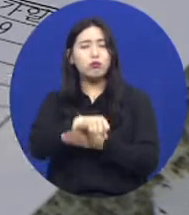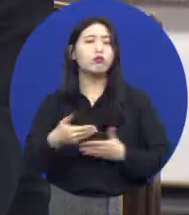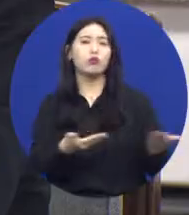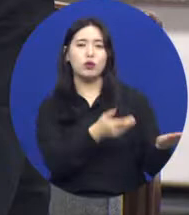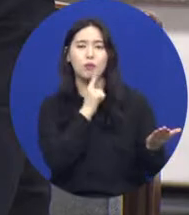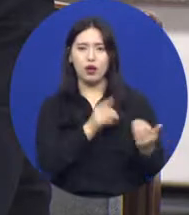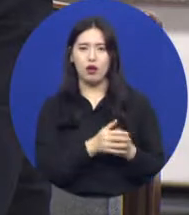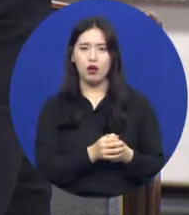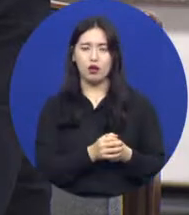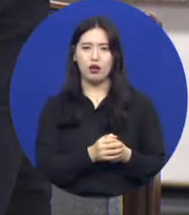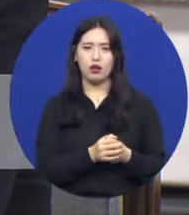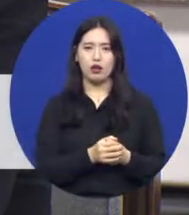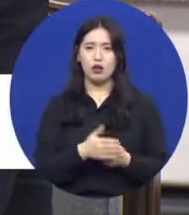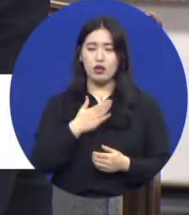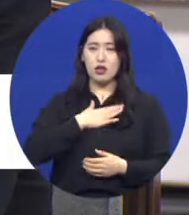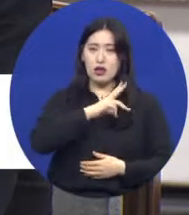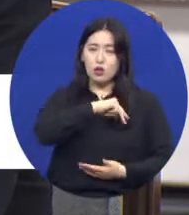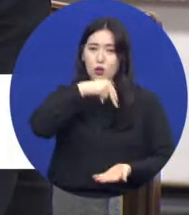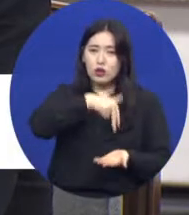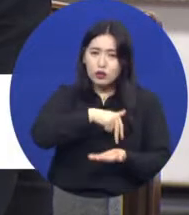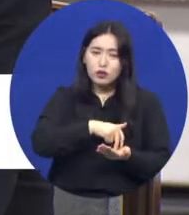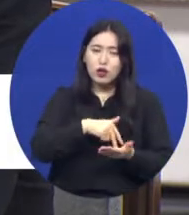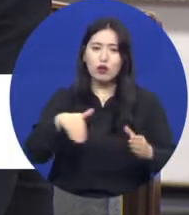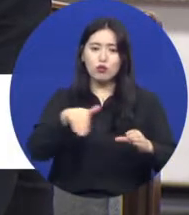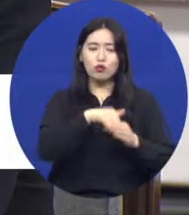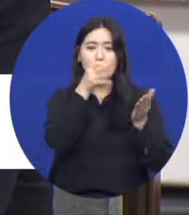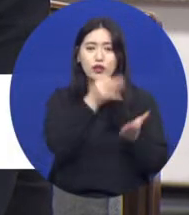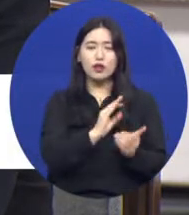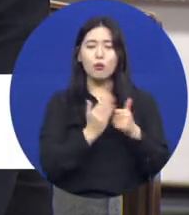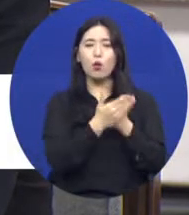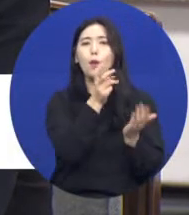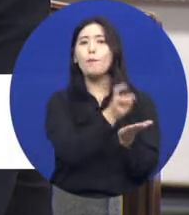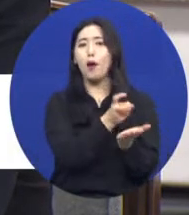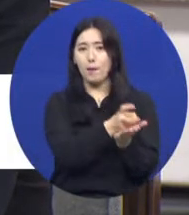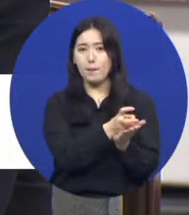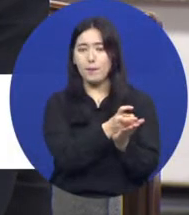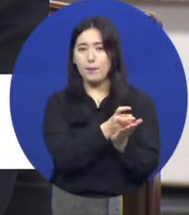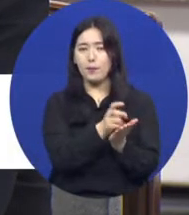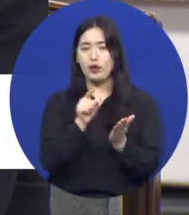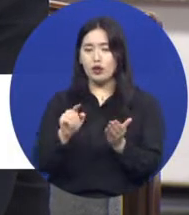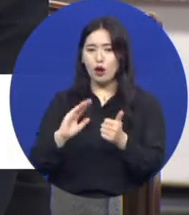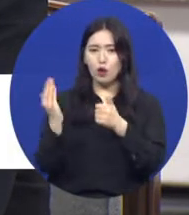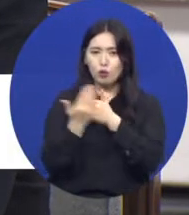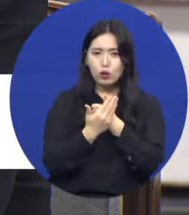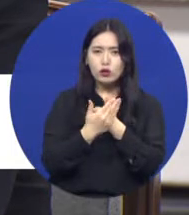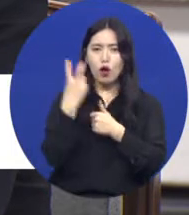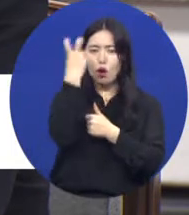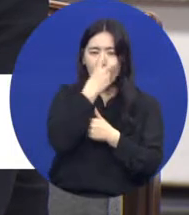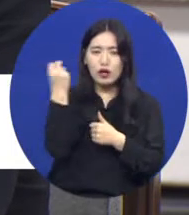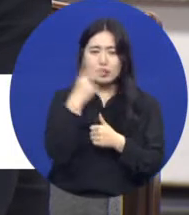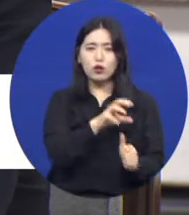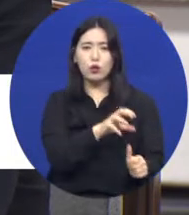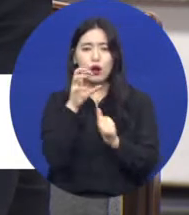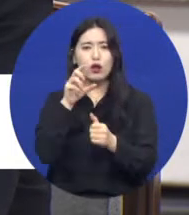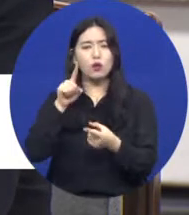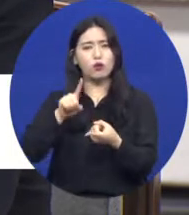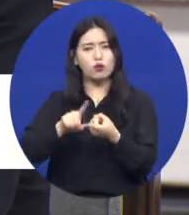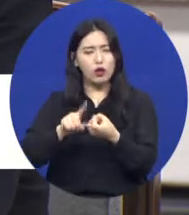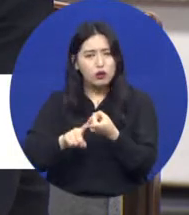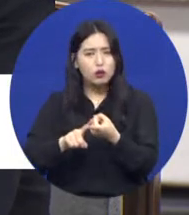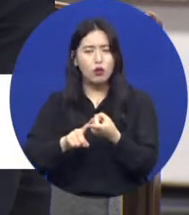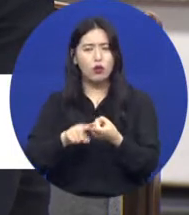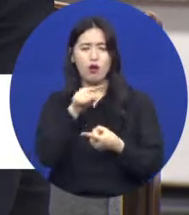겁니다. 본 의원도 문화재 보호법이 보존 관리 및 활용 이